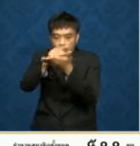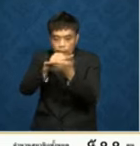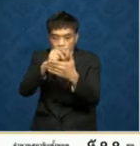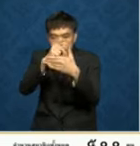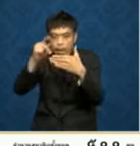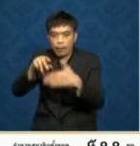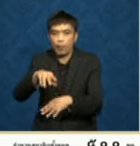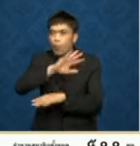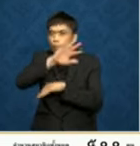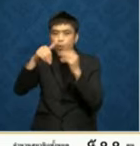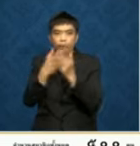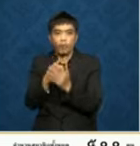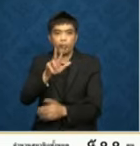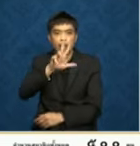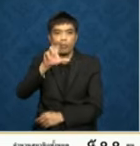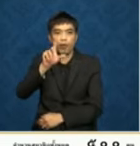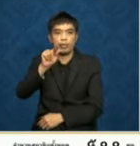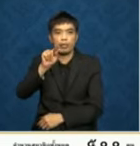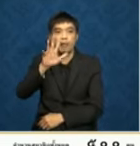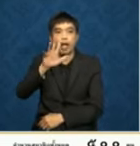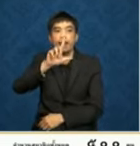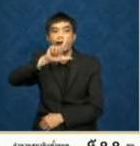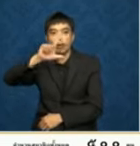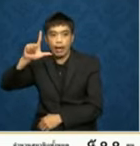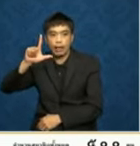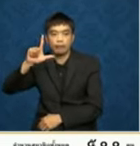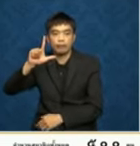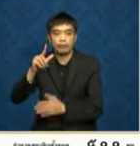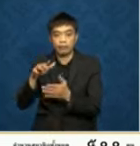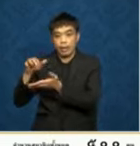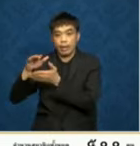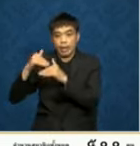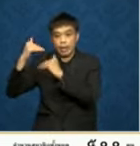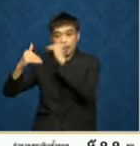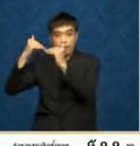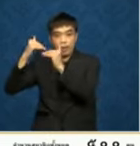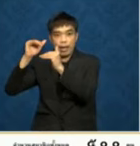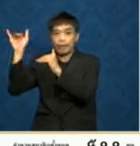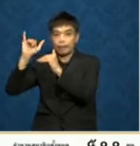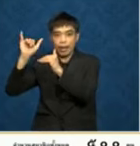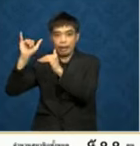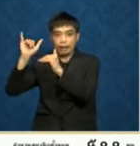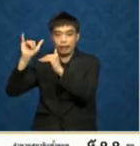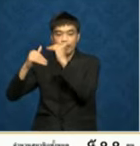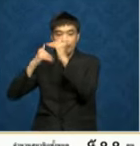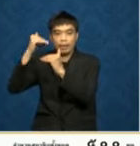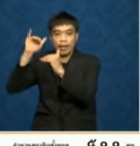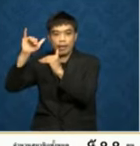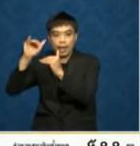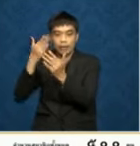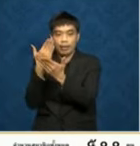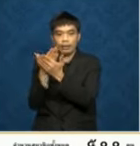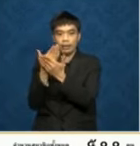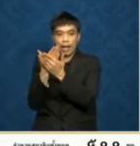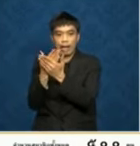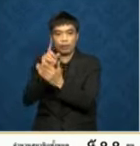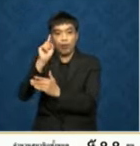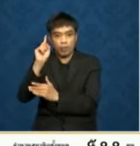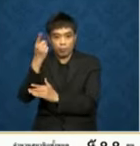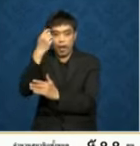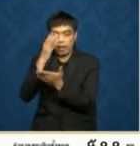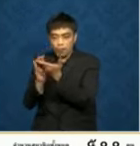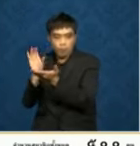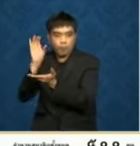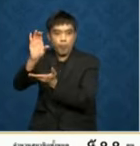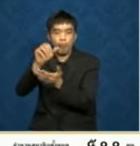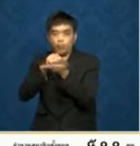เรา ๆ325 ล้านส่นก้อนขวาครั ที่เรายไมไดพัฒนาขมาเป e-serviceเนี่ยจะตองใช้ต้นทุนพัฒนาให่ ประมาณบ